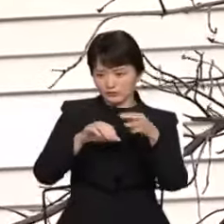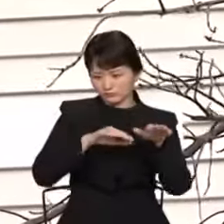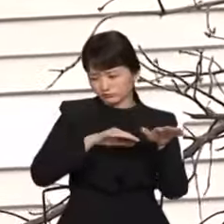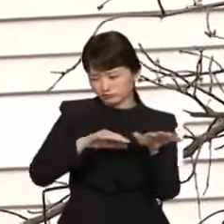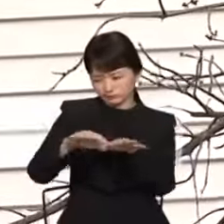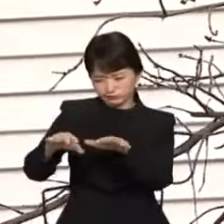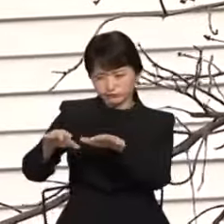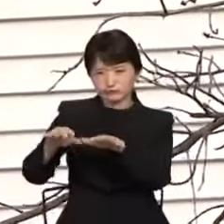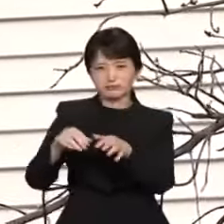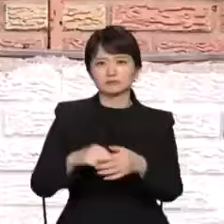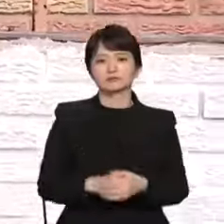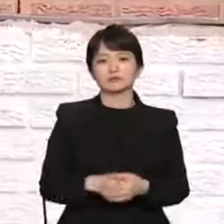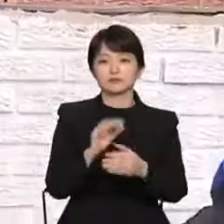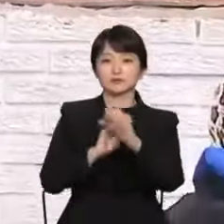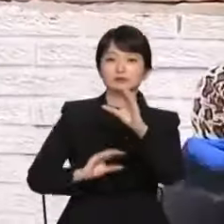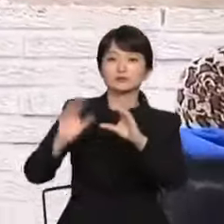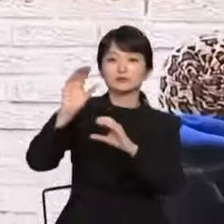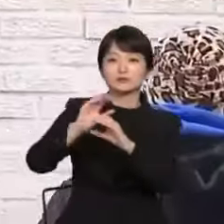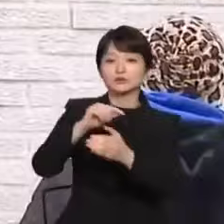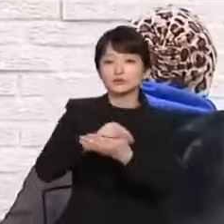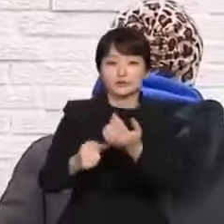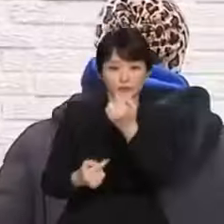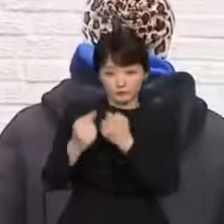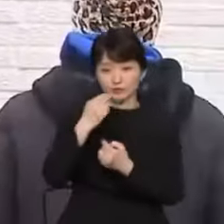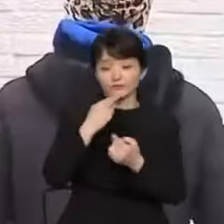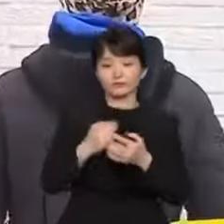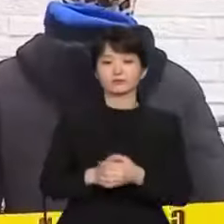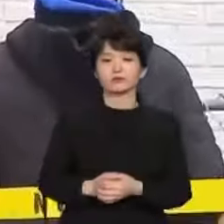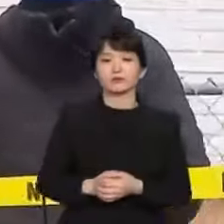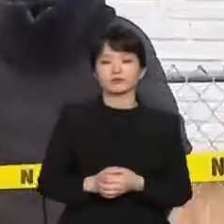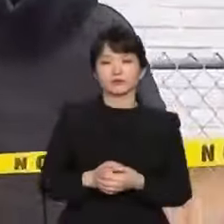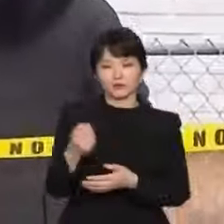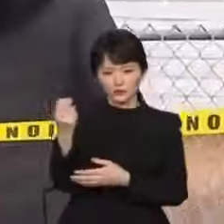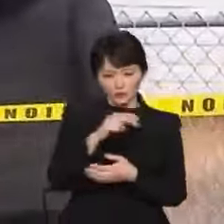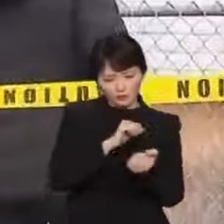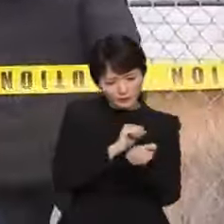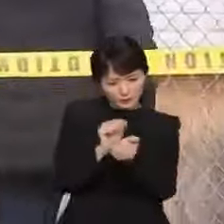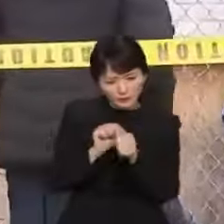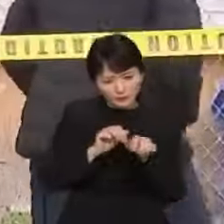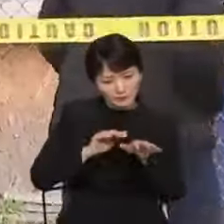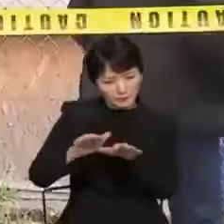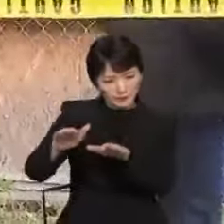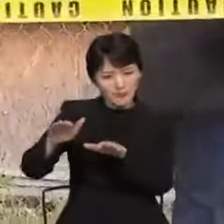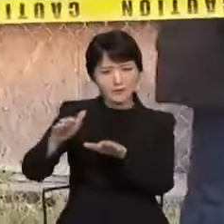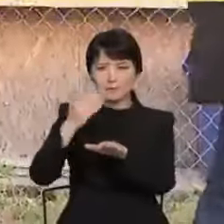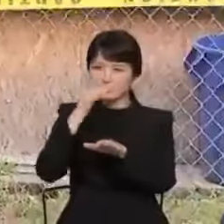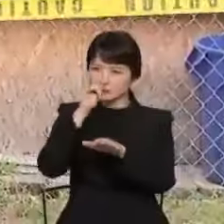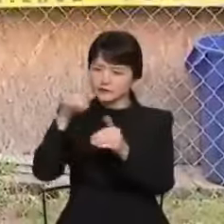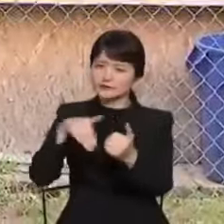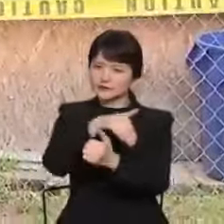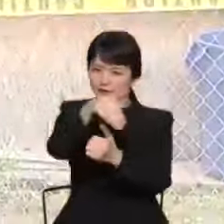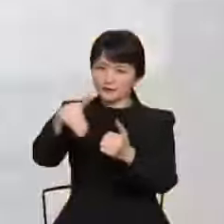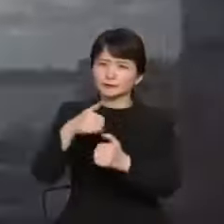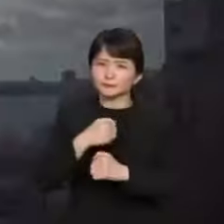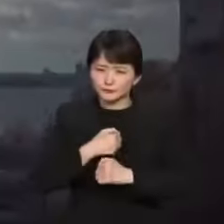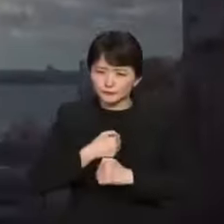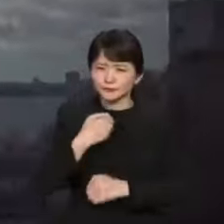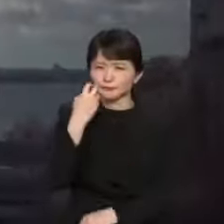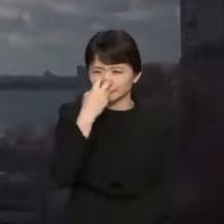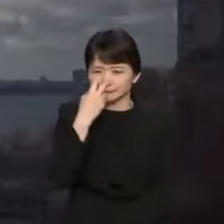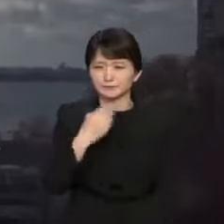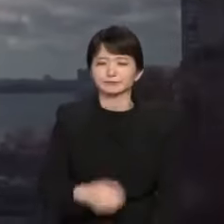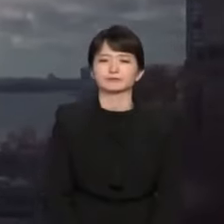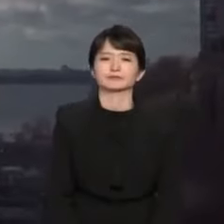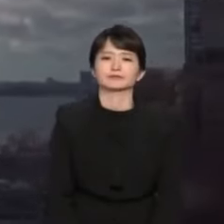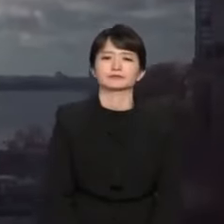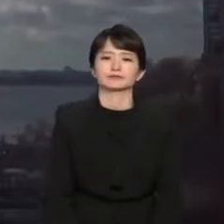이어졌습니다. 추가 피해는 보고되지 않았지만 당국은 여진 가능성 등 상황을 주시하고 있다고 밝혔습니다.